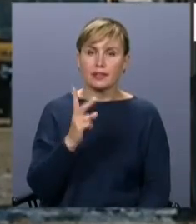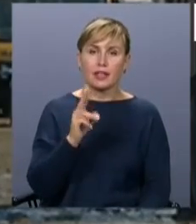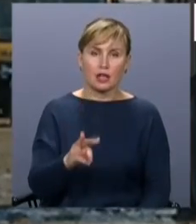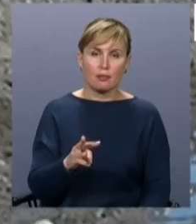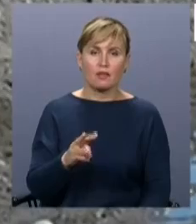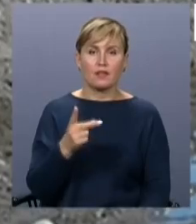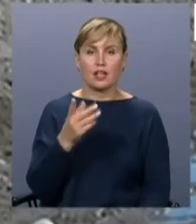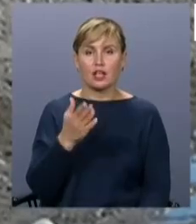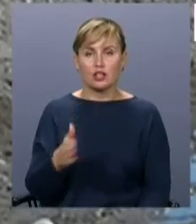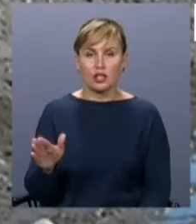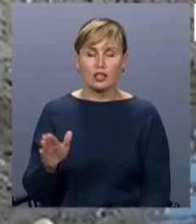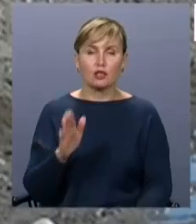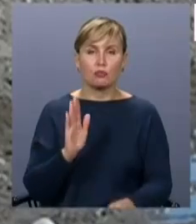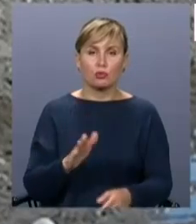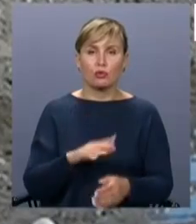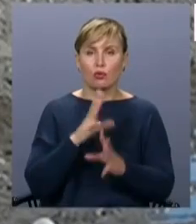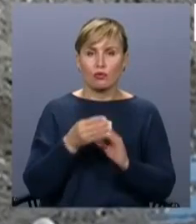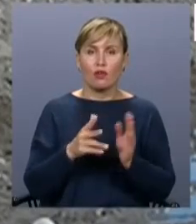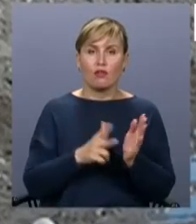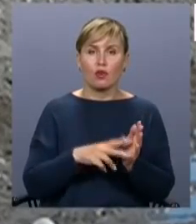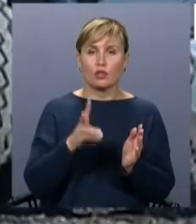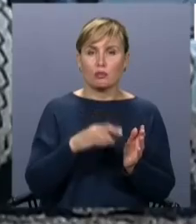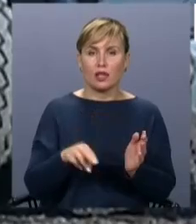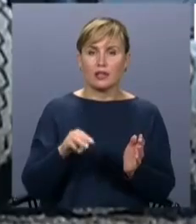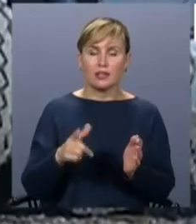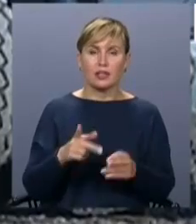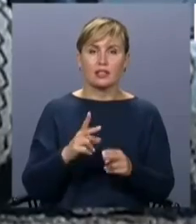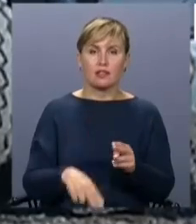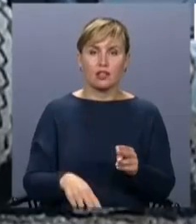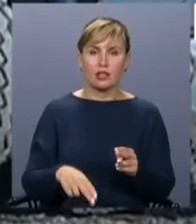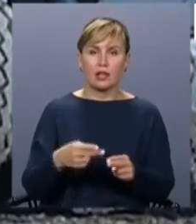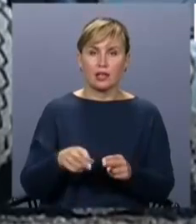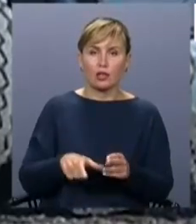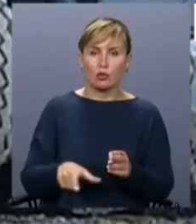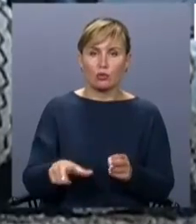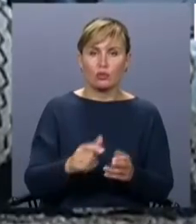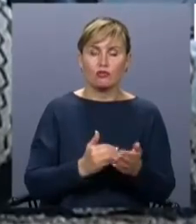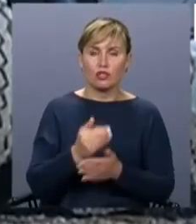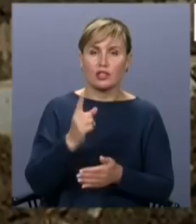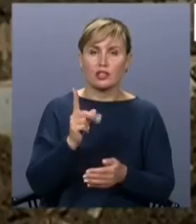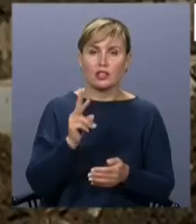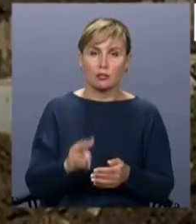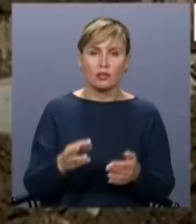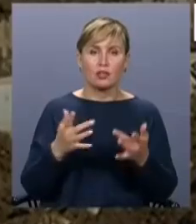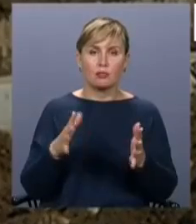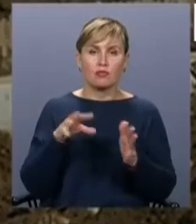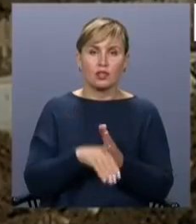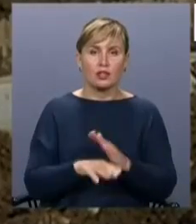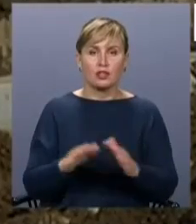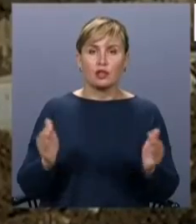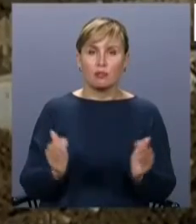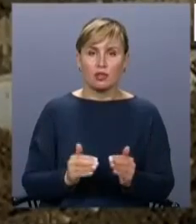около 2 километров, обойдется 8 миллиардов тенге. Завершающий отрезок составляет свыше километра и требует вложений не